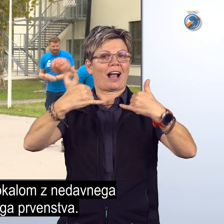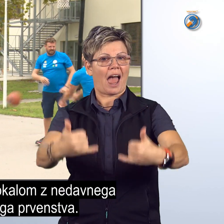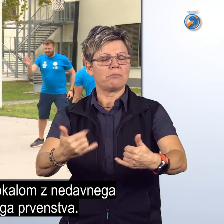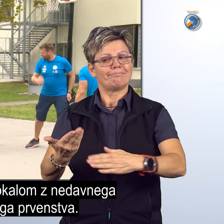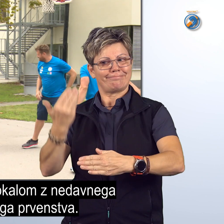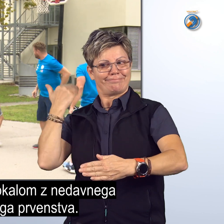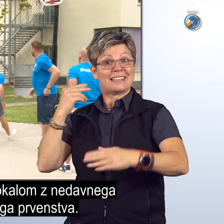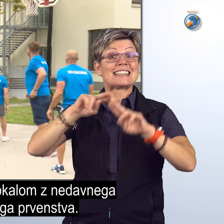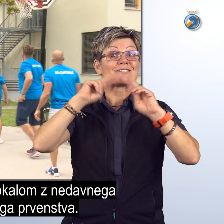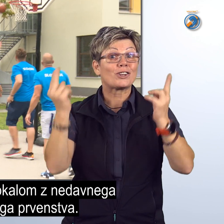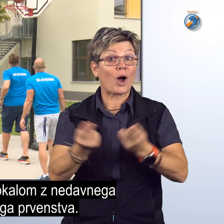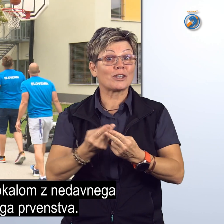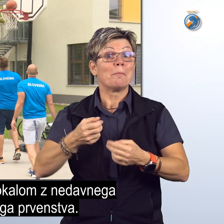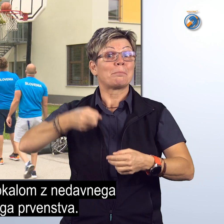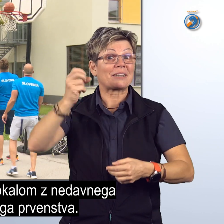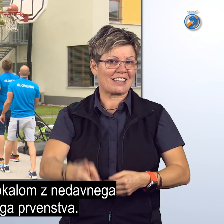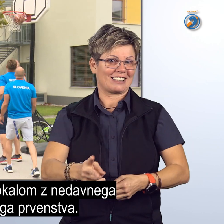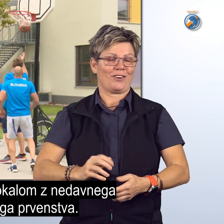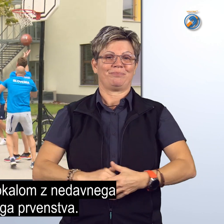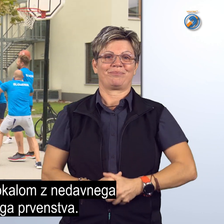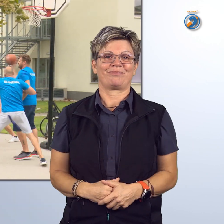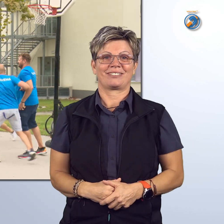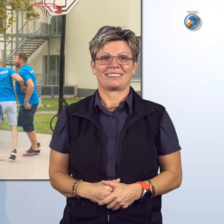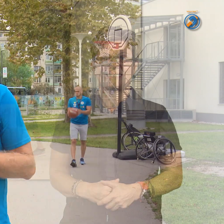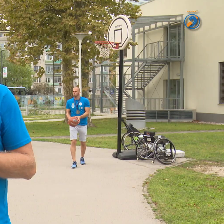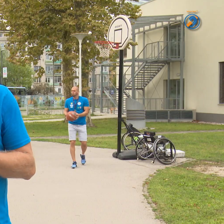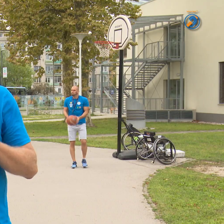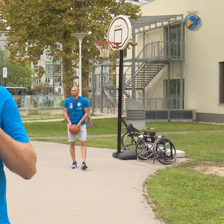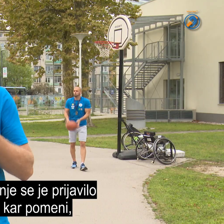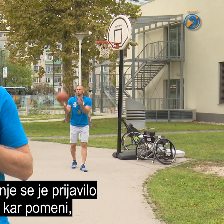in pokalom z nedavnega svetovnega prvenstva.